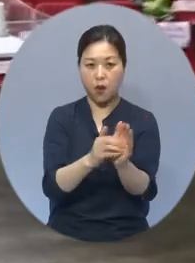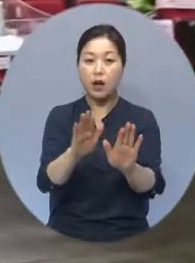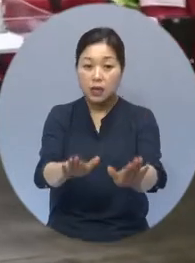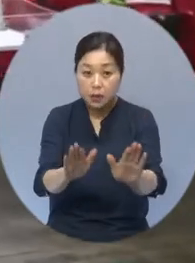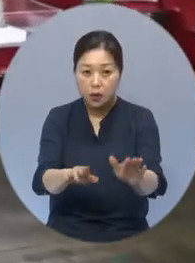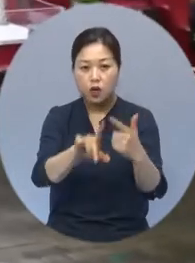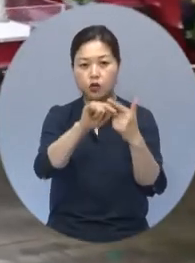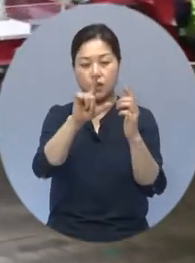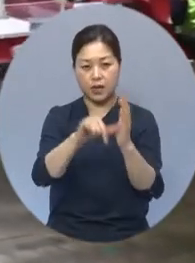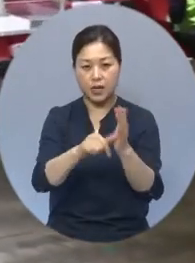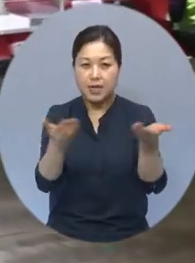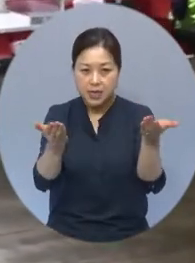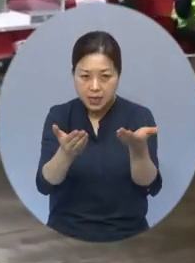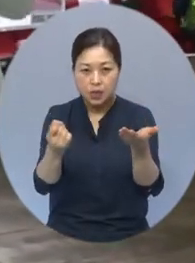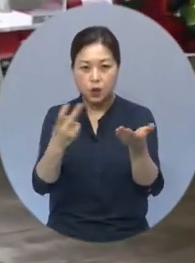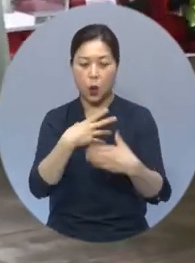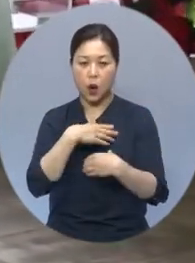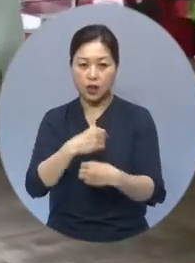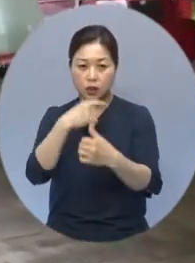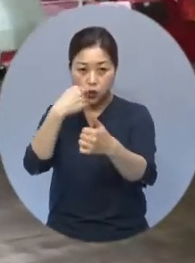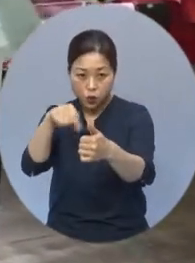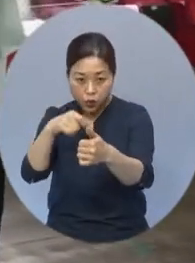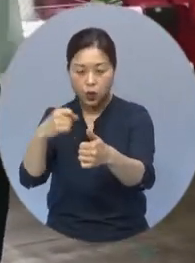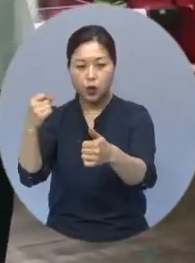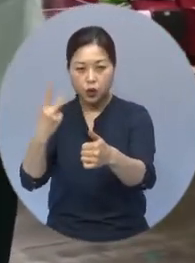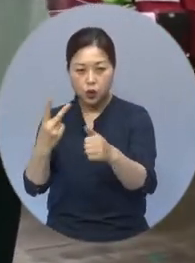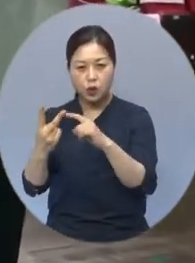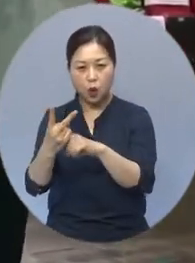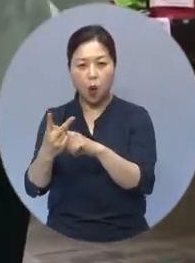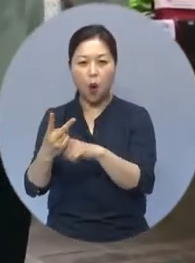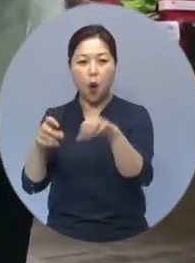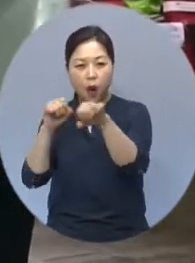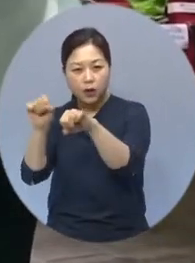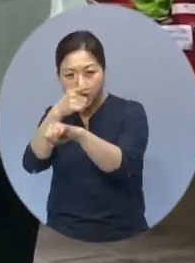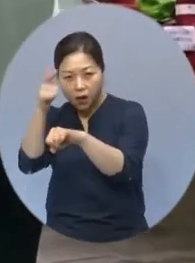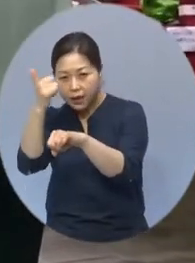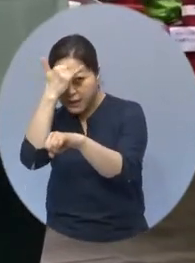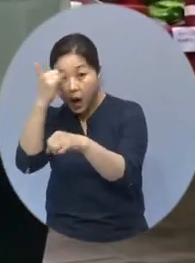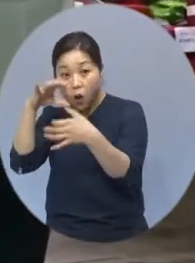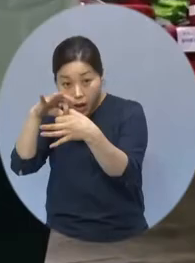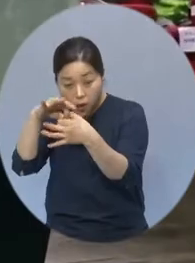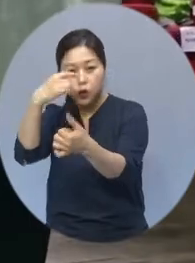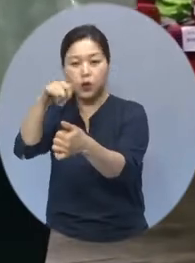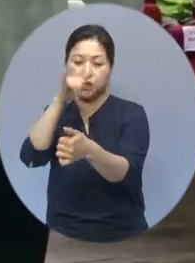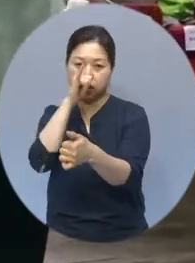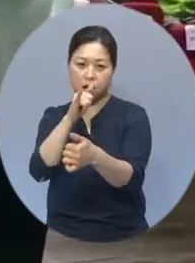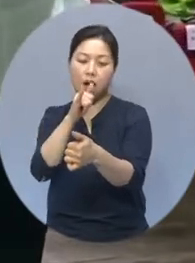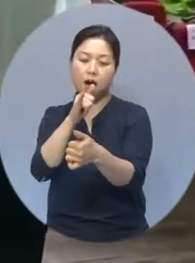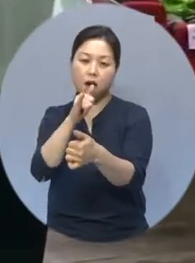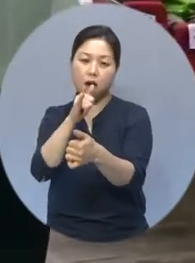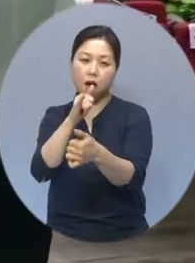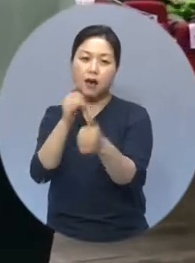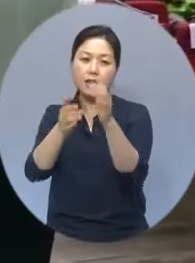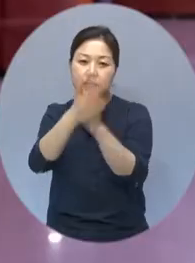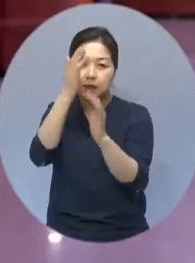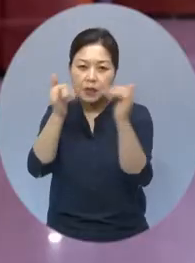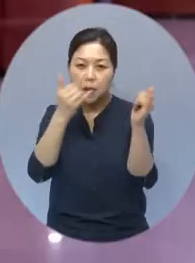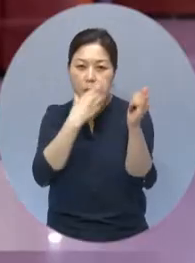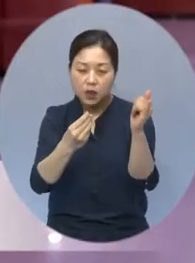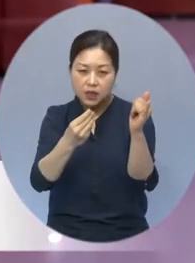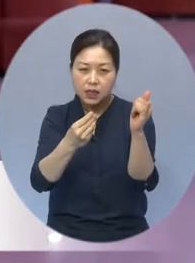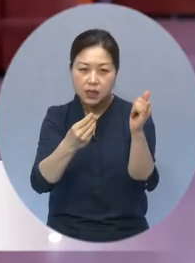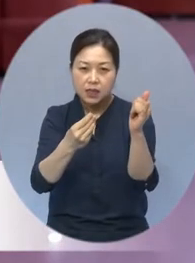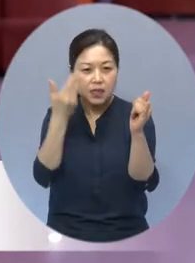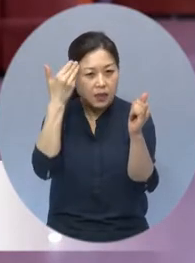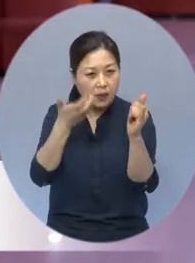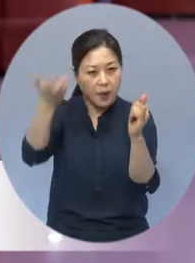직무교육과 안전교육, 그리고 소양교육을 실시해 시민복지 수준을 높였습니다. 네,